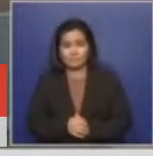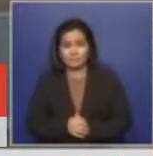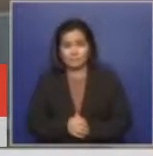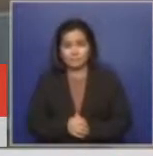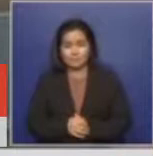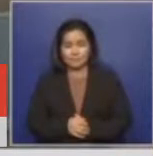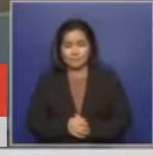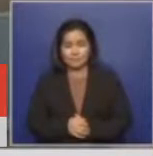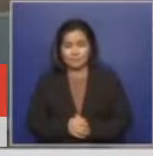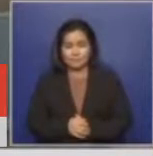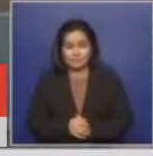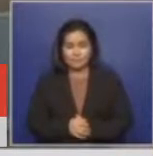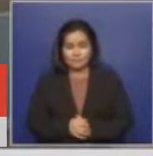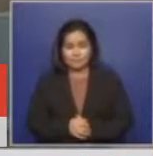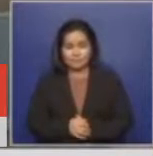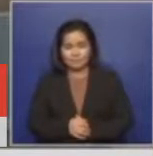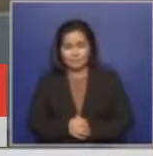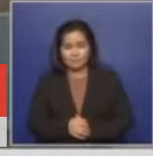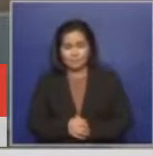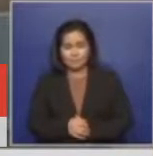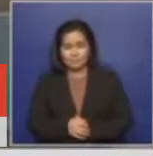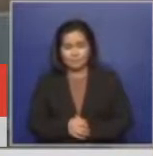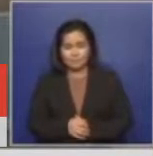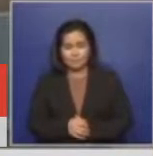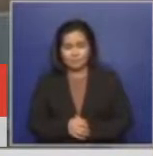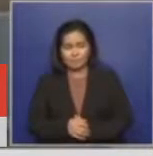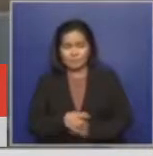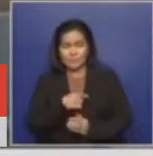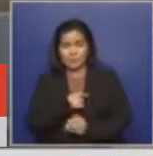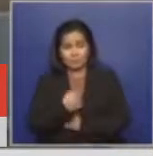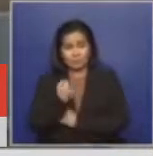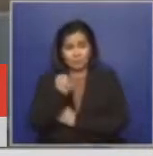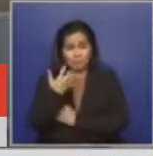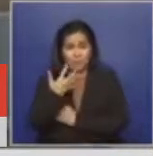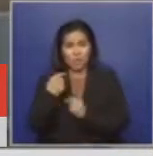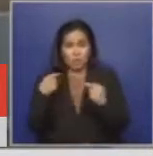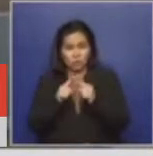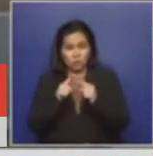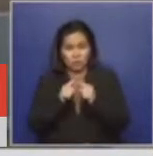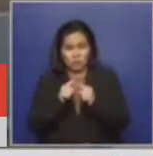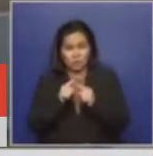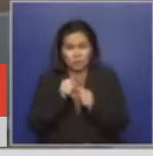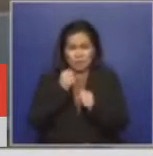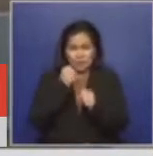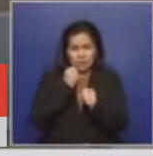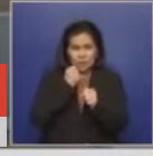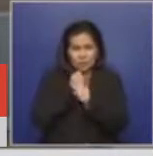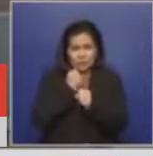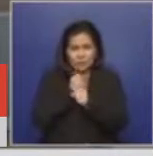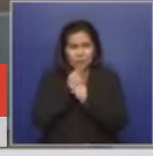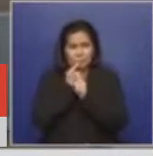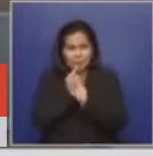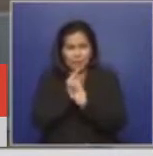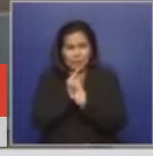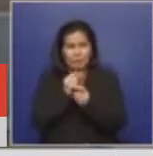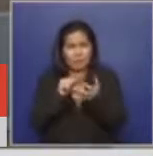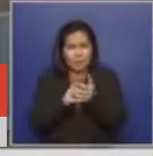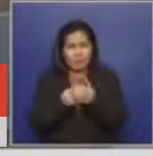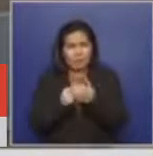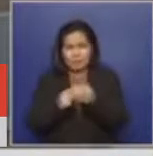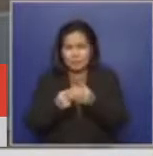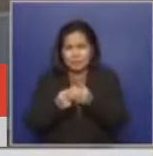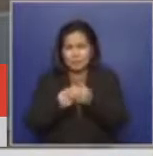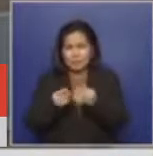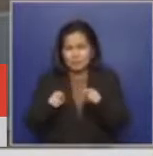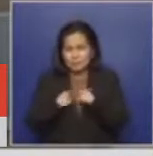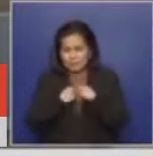าท่านจะเน้นการสร้างนำซ่อมได้อย่างไรนะครับนี่คือหัวใจในการที่จะทำให้